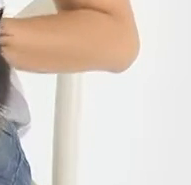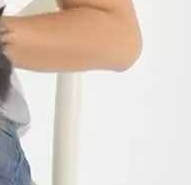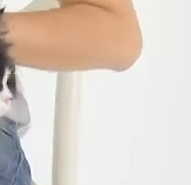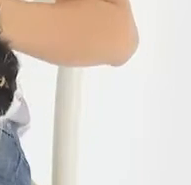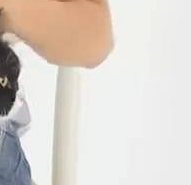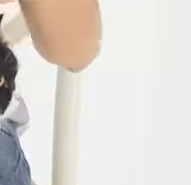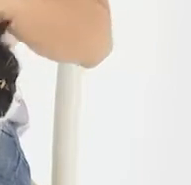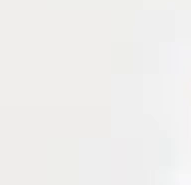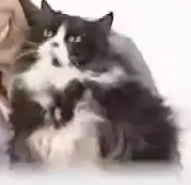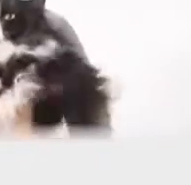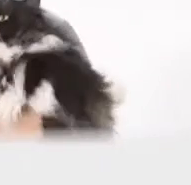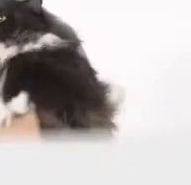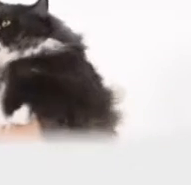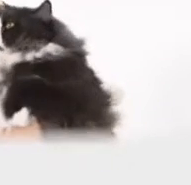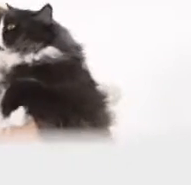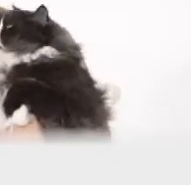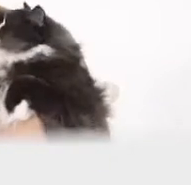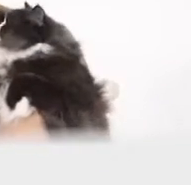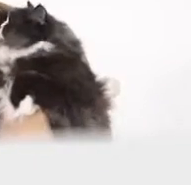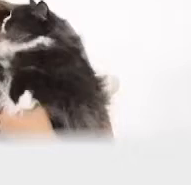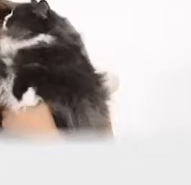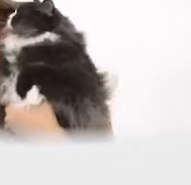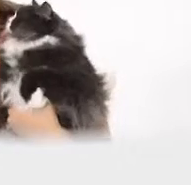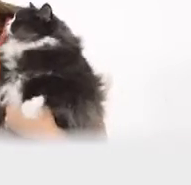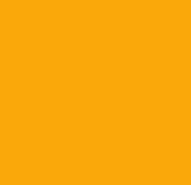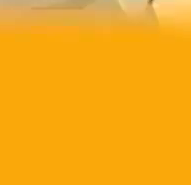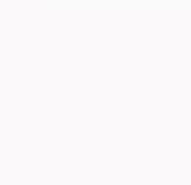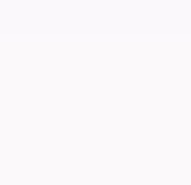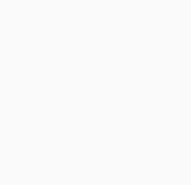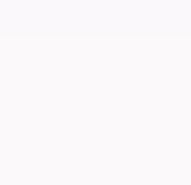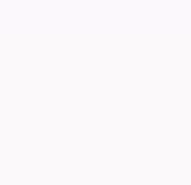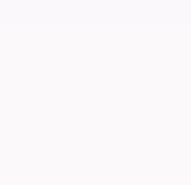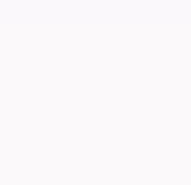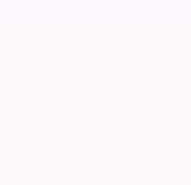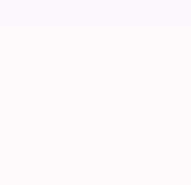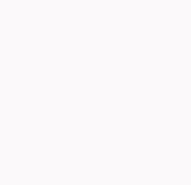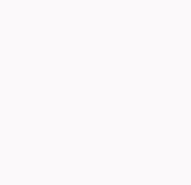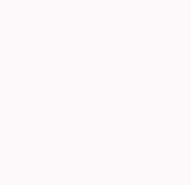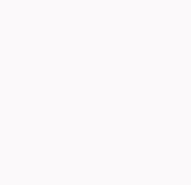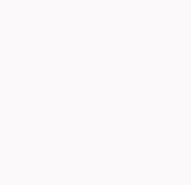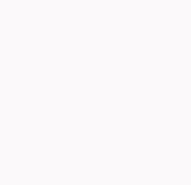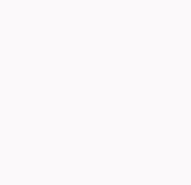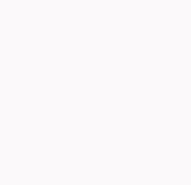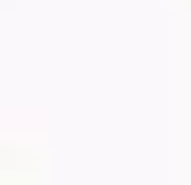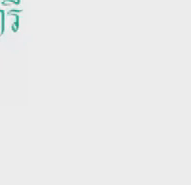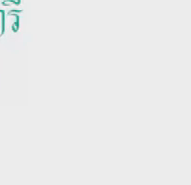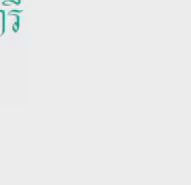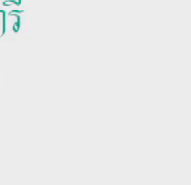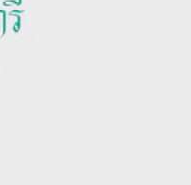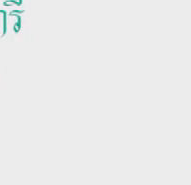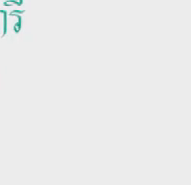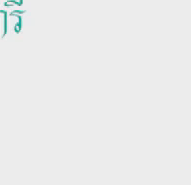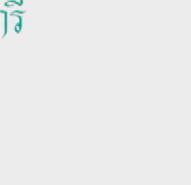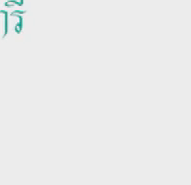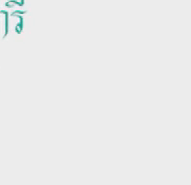นั้น ว้าว เพราะถ้าสั่งปลอดโรคคนก็ปลอดภัยครับ เพราะพิษสุนัขบ้าอันตรายกว่าที่คิดส